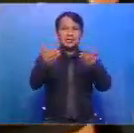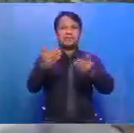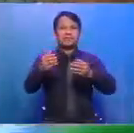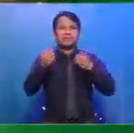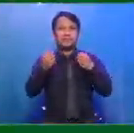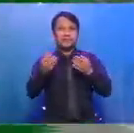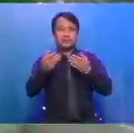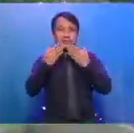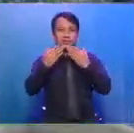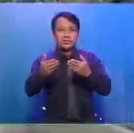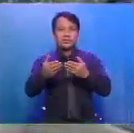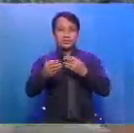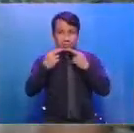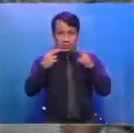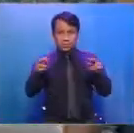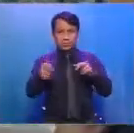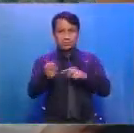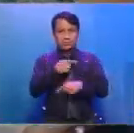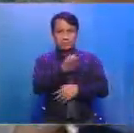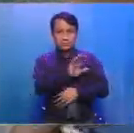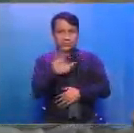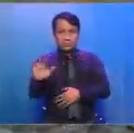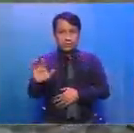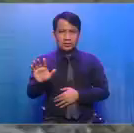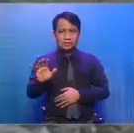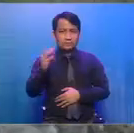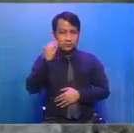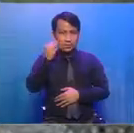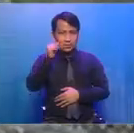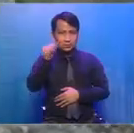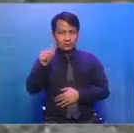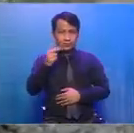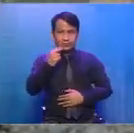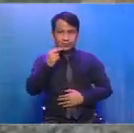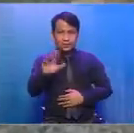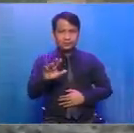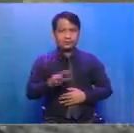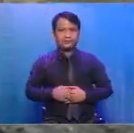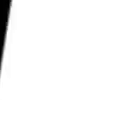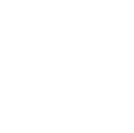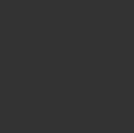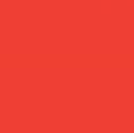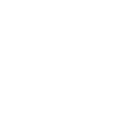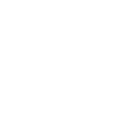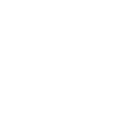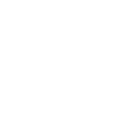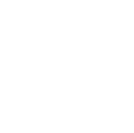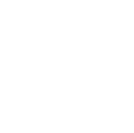natutulungan! Nagbabalita mula sa Frontline, Marlene Alcaide, News 5.